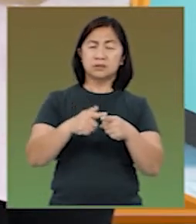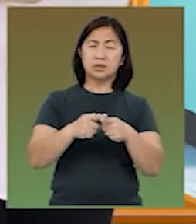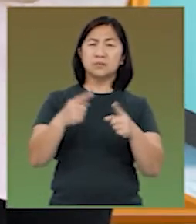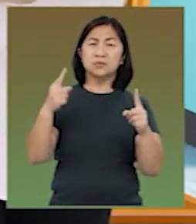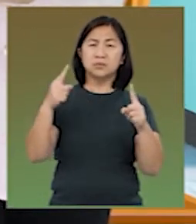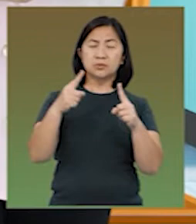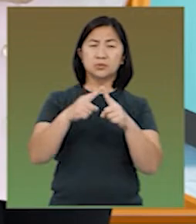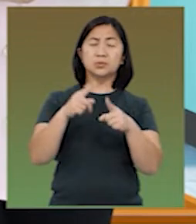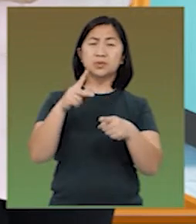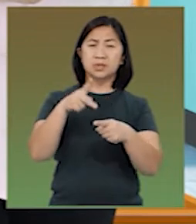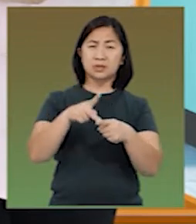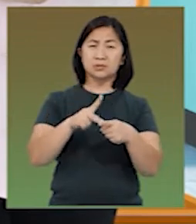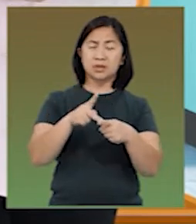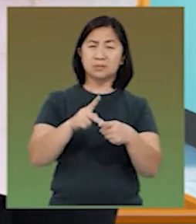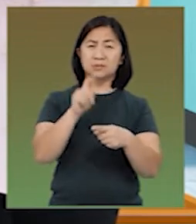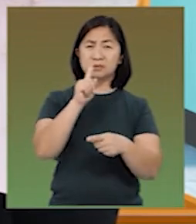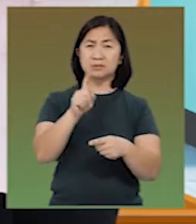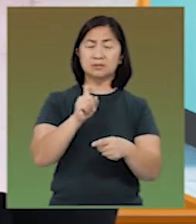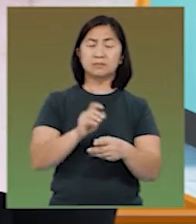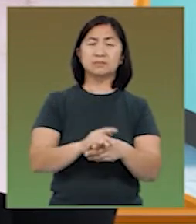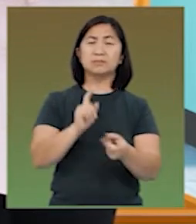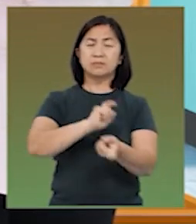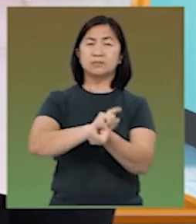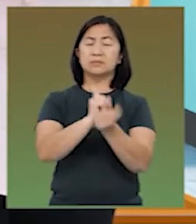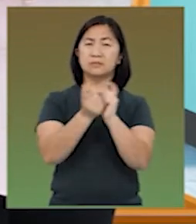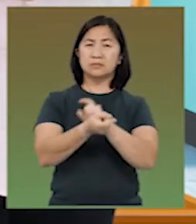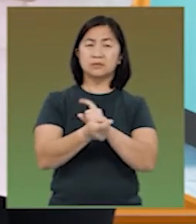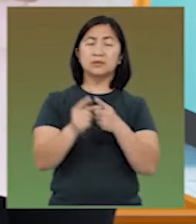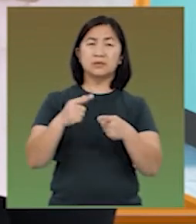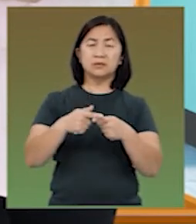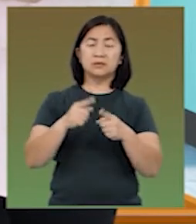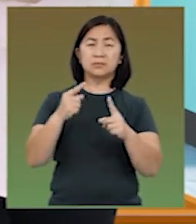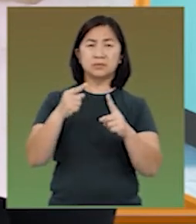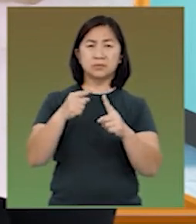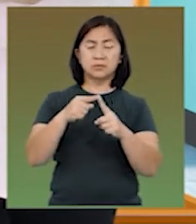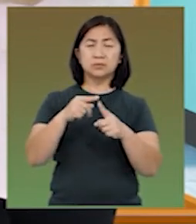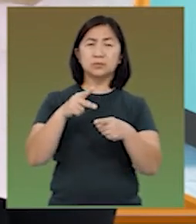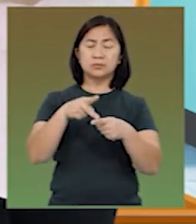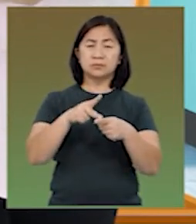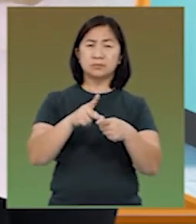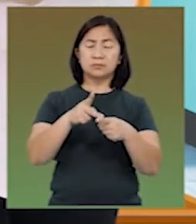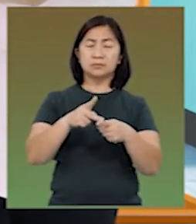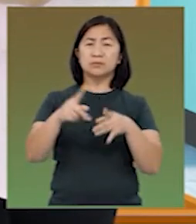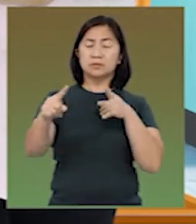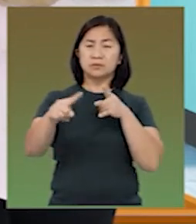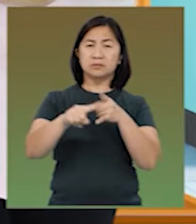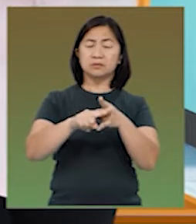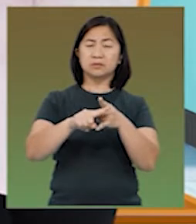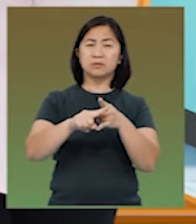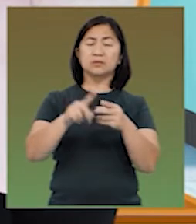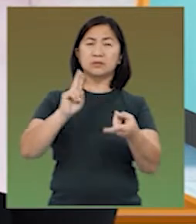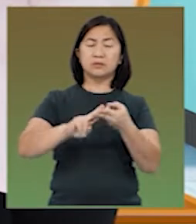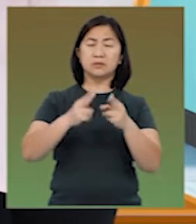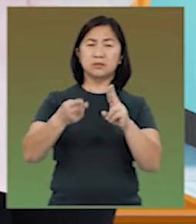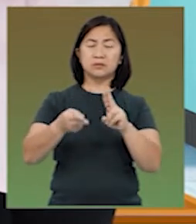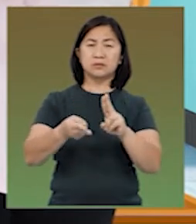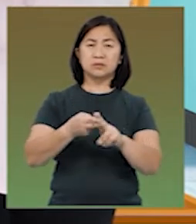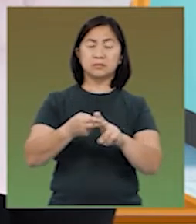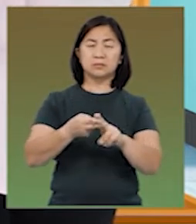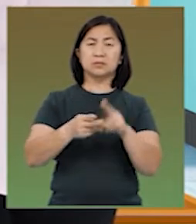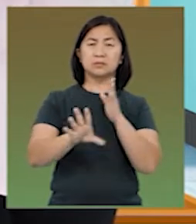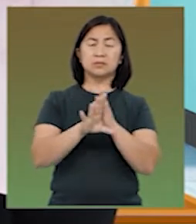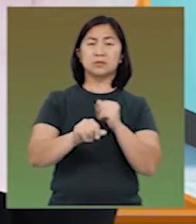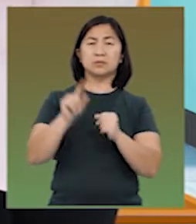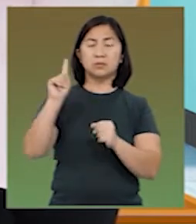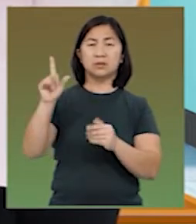ng grams sa kilograms? To convert gram to kilogram, Divide the number of